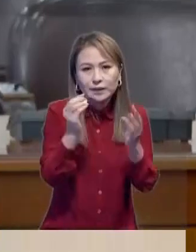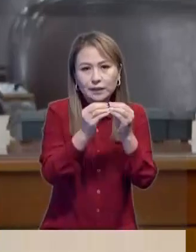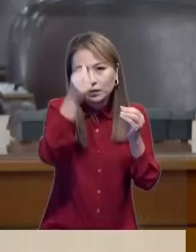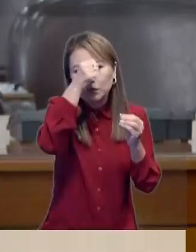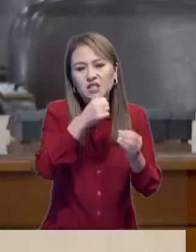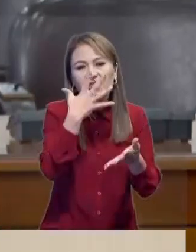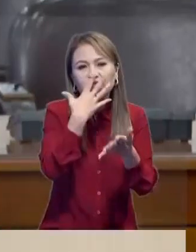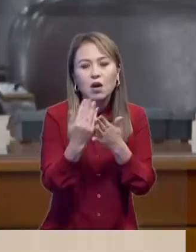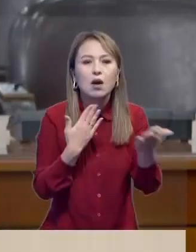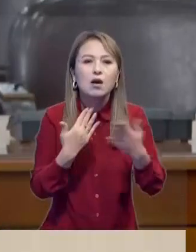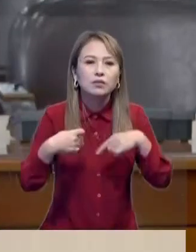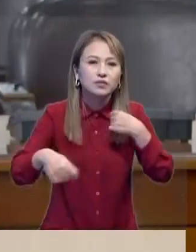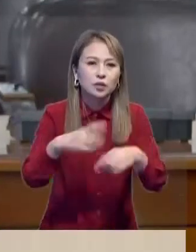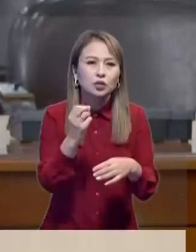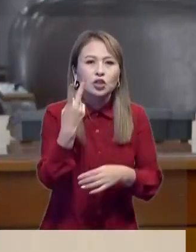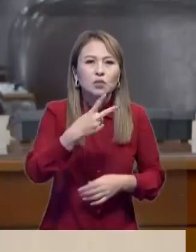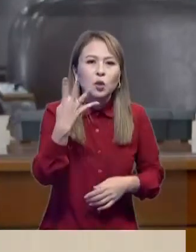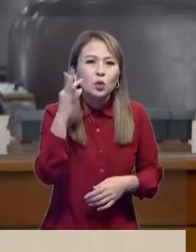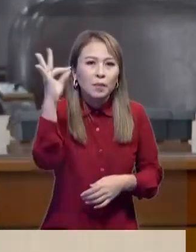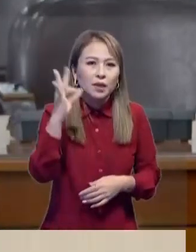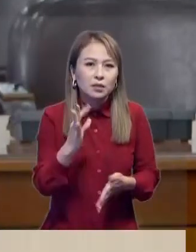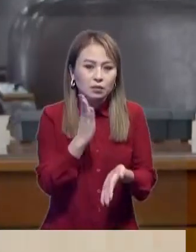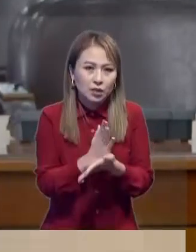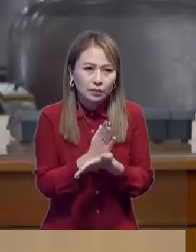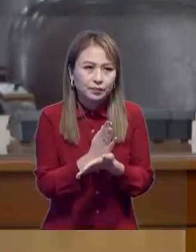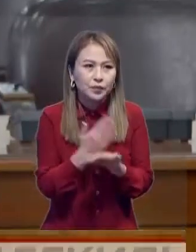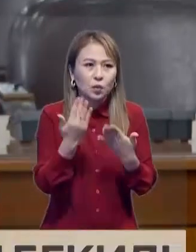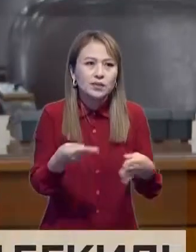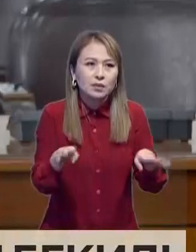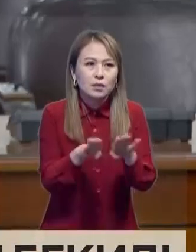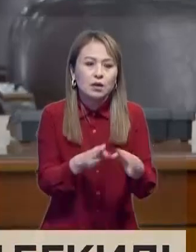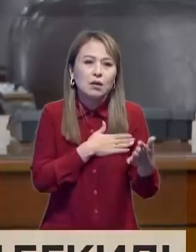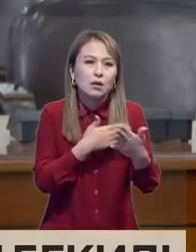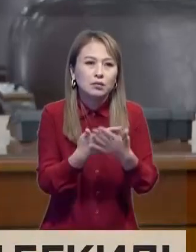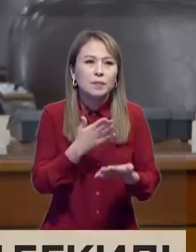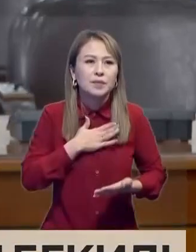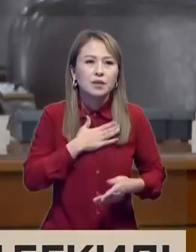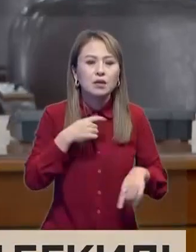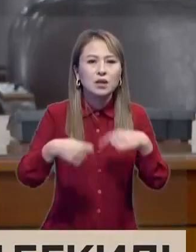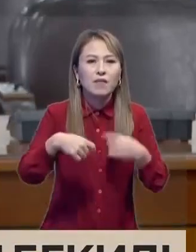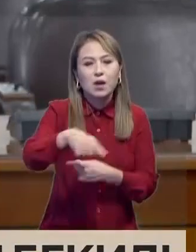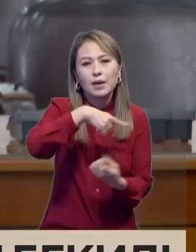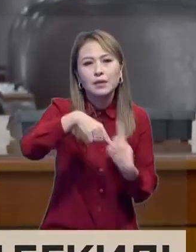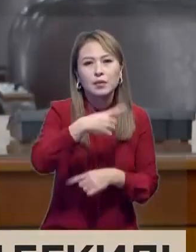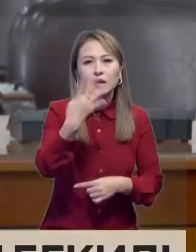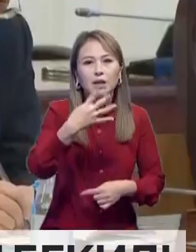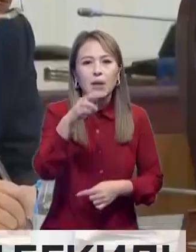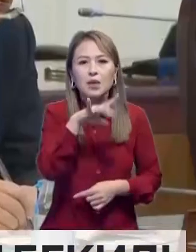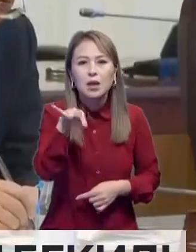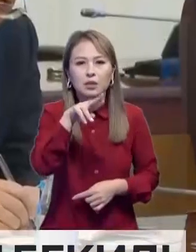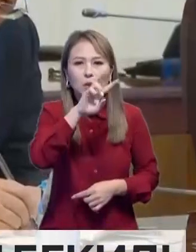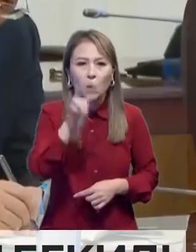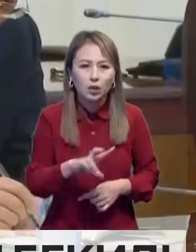ішінде өзара сауда көлемі тағы 24% өсіп отыр. Осындай қарқынмен біз тауар айналымын 40 миллиард